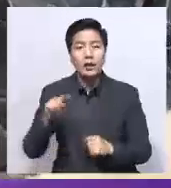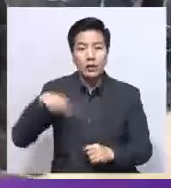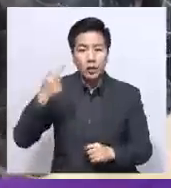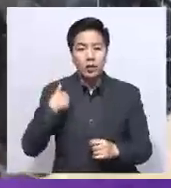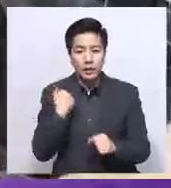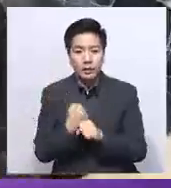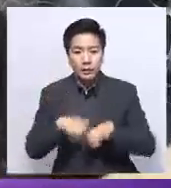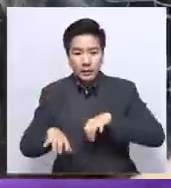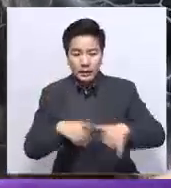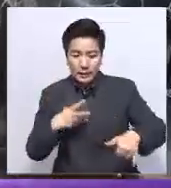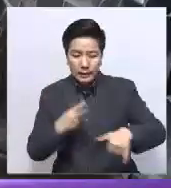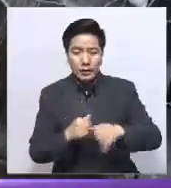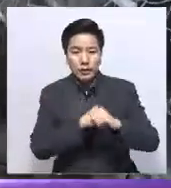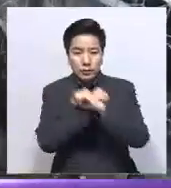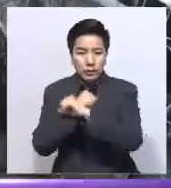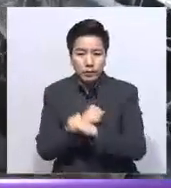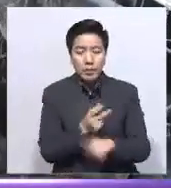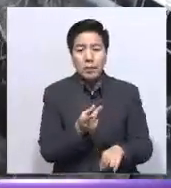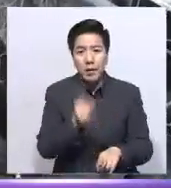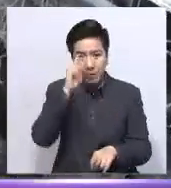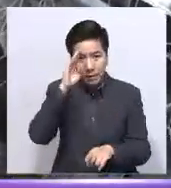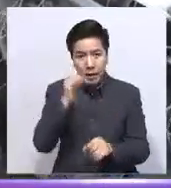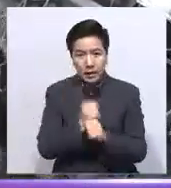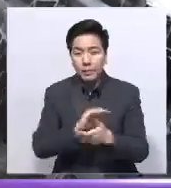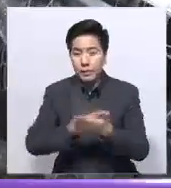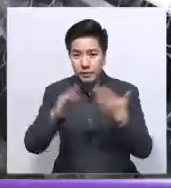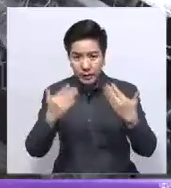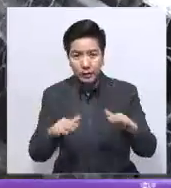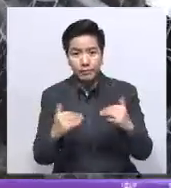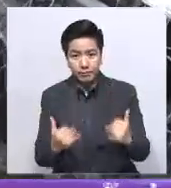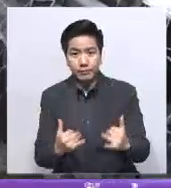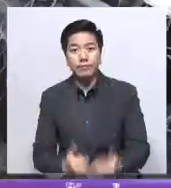แล้วก็ดำเนินการฉีดวัคซีนป้องกันโรคพิษสุนัขบ้าให้แล้วเสร็จเสียก่อนด้วยนะคะ